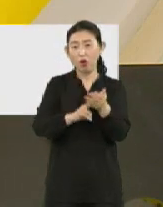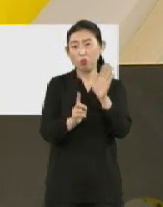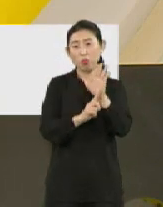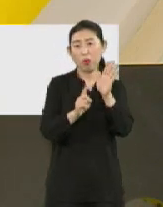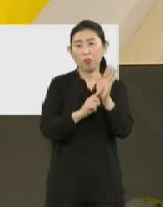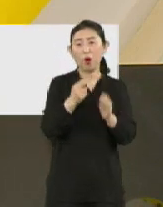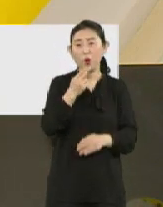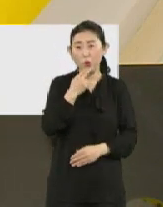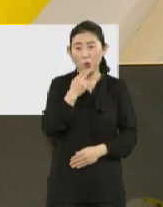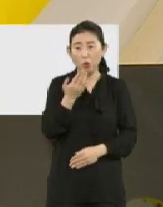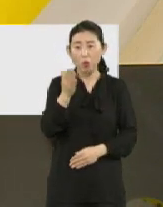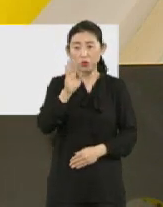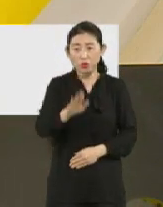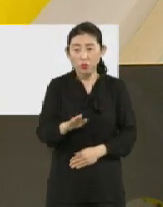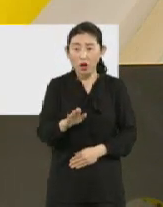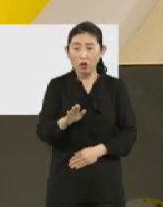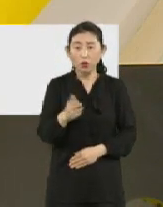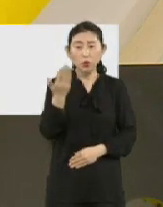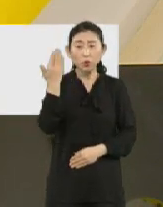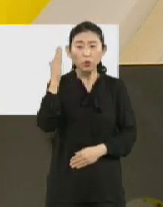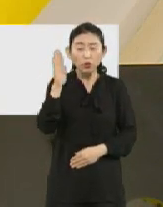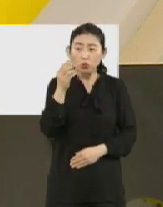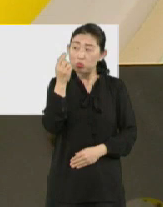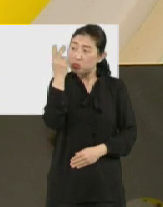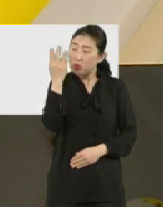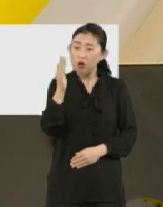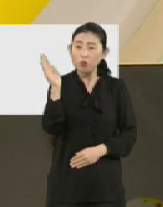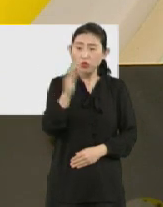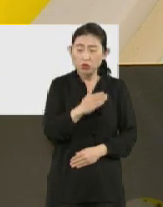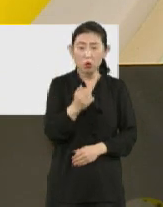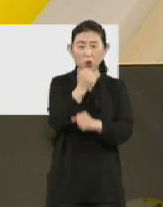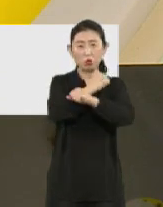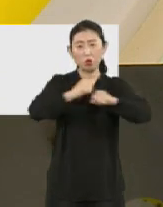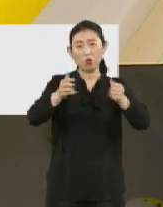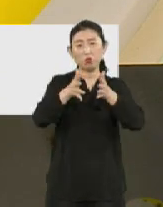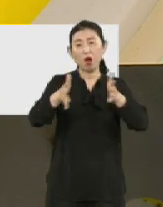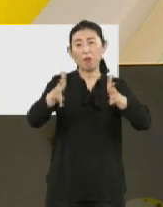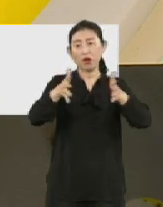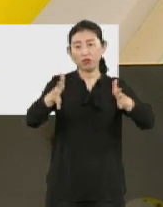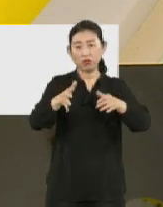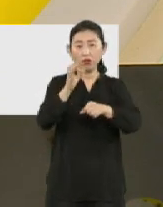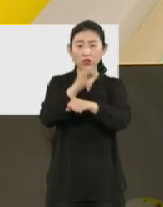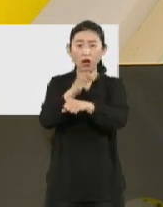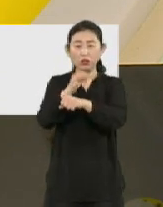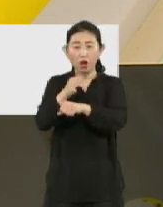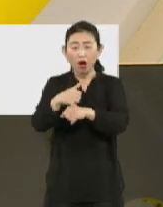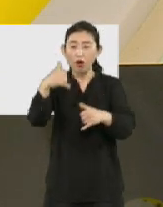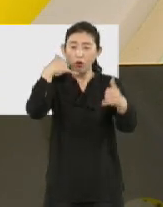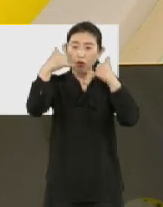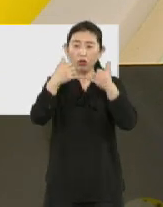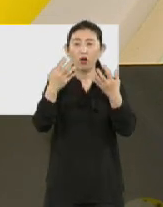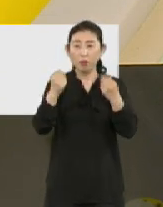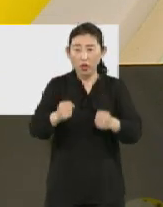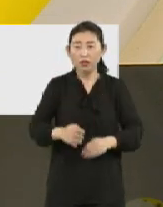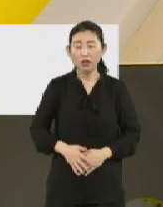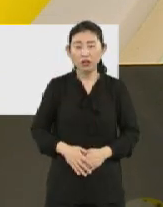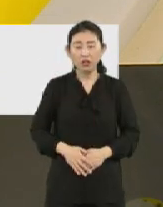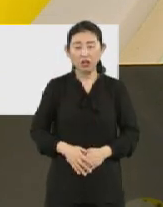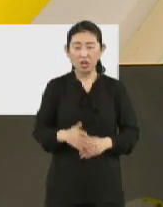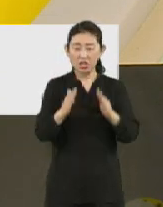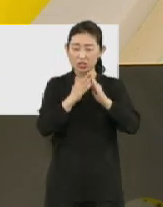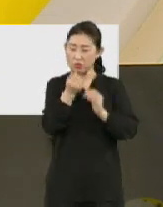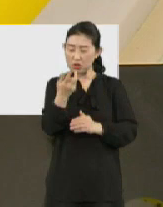달 사이에는 평소로 큰 거래를 하고 있고요. 주택을 여러 채 지금 가지고 있을 상황이 안 되잖아요. 그러니까